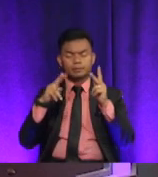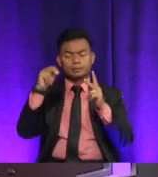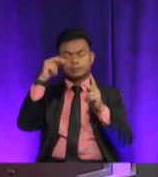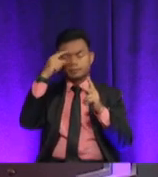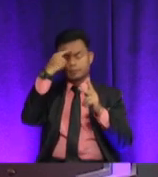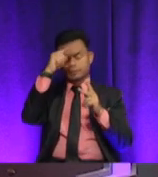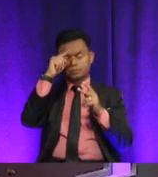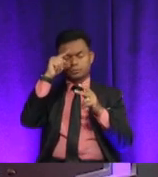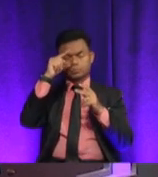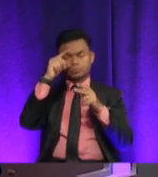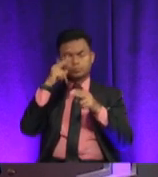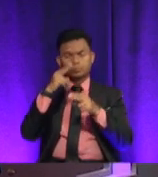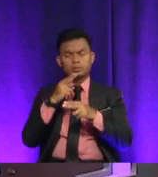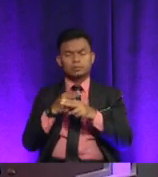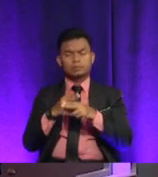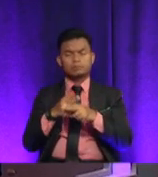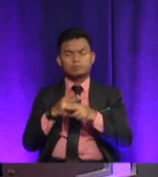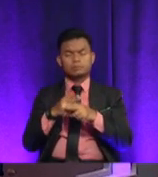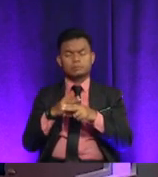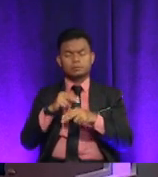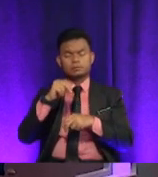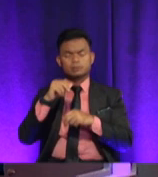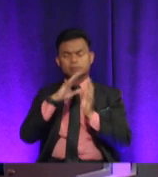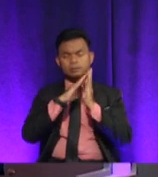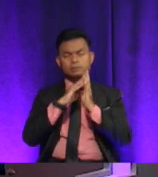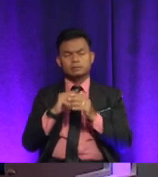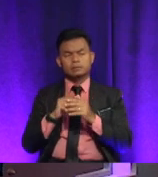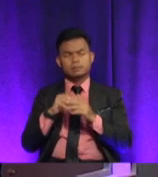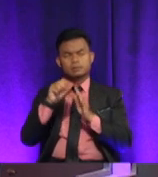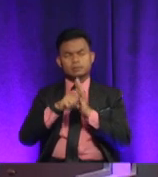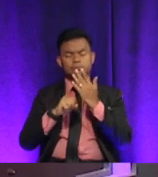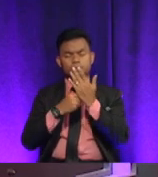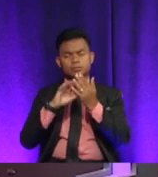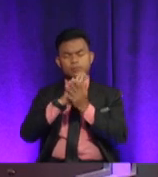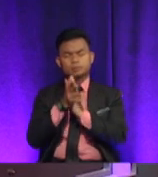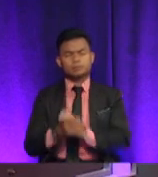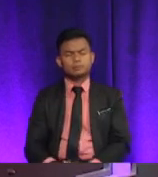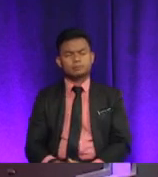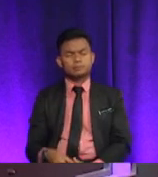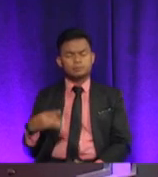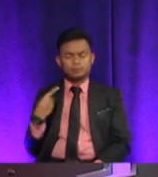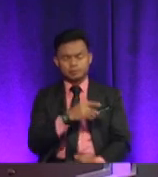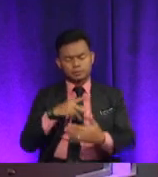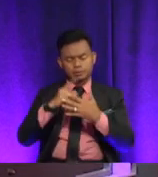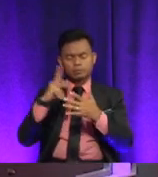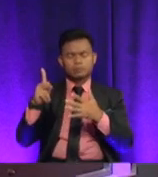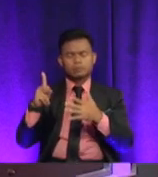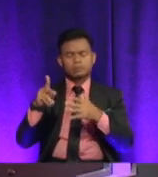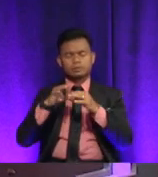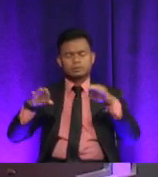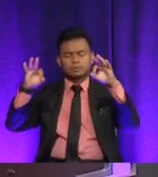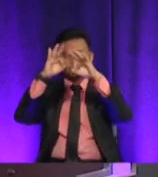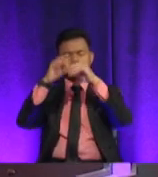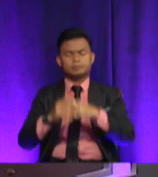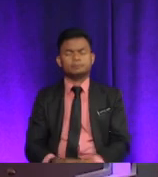persoalan pada rangkap yang pertama Oke Mari kita keluarkan cerita dia oke kita keluarkan isi